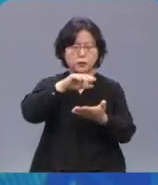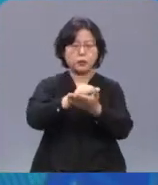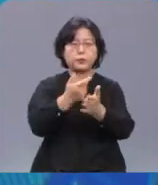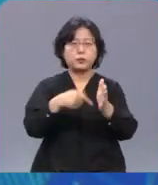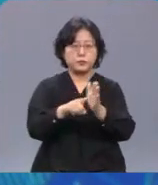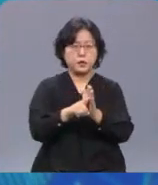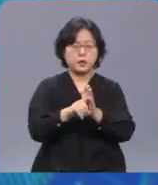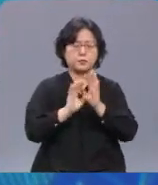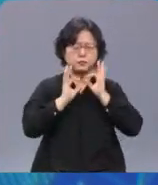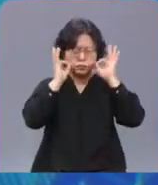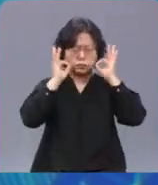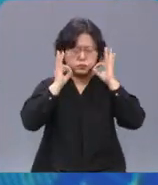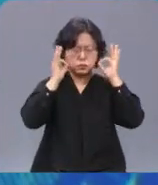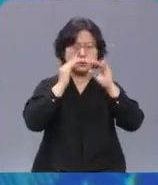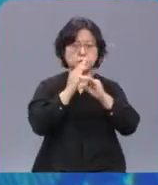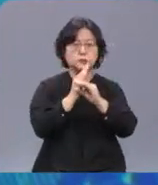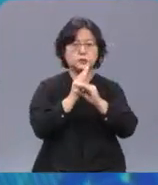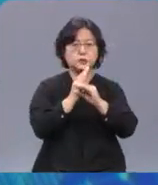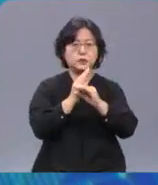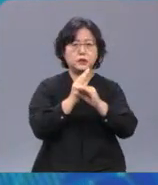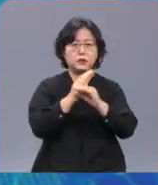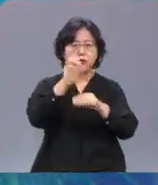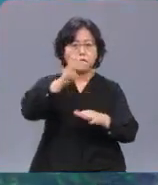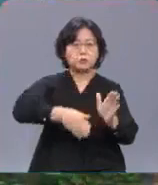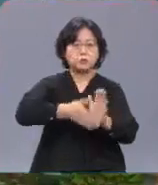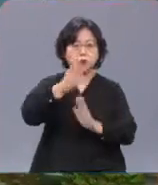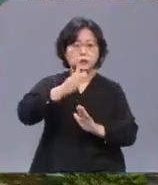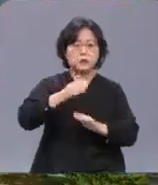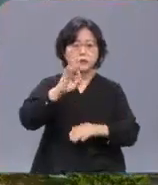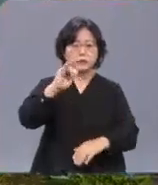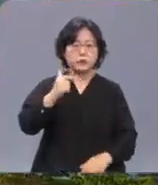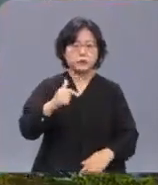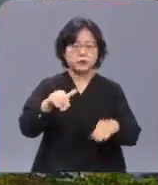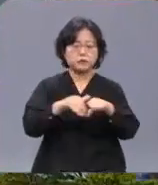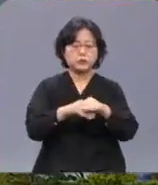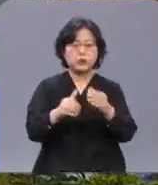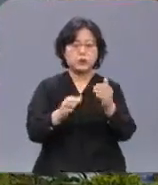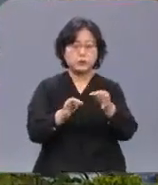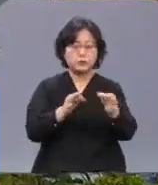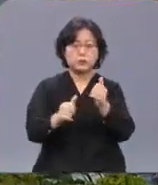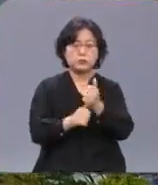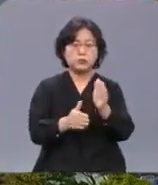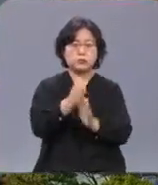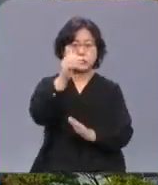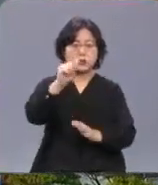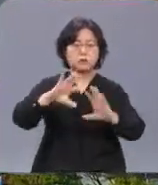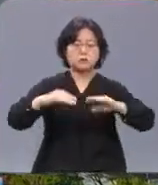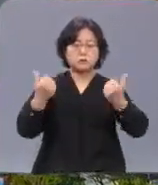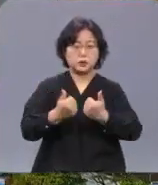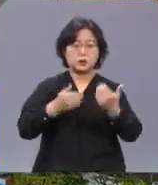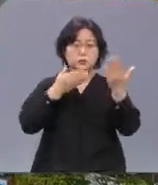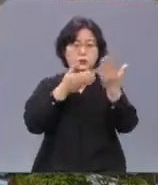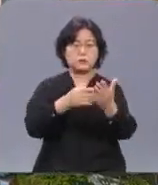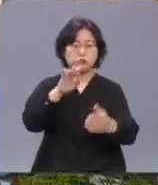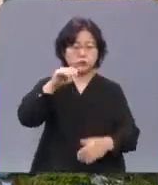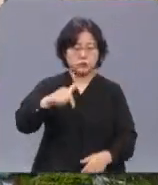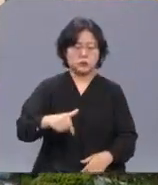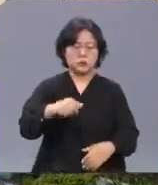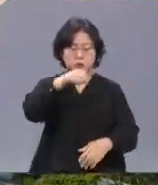위해 총력전을 벌이고 있습니다. 광주시는 김광진 문화경제부시장 등이 국회를 찾아